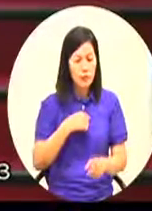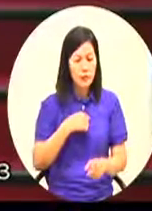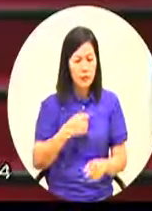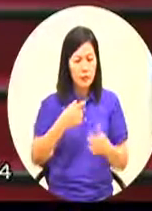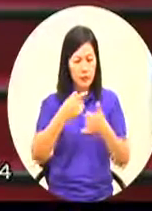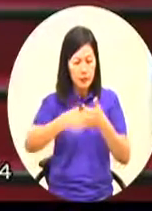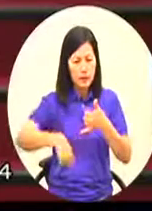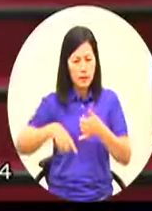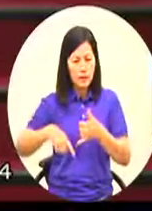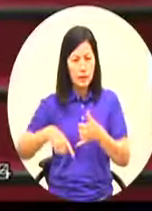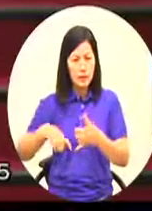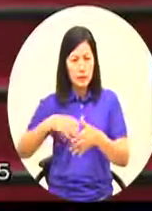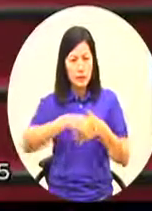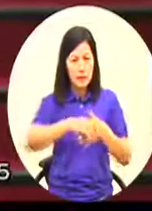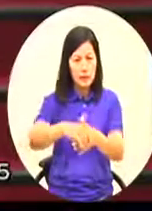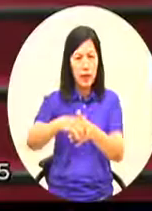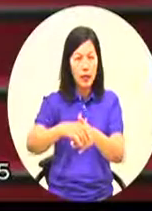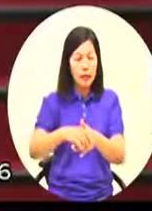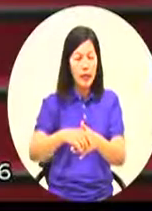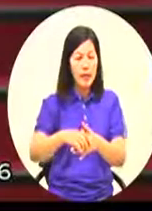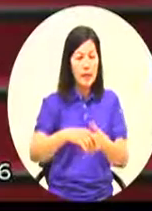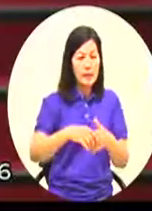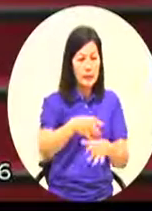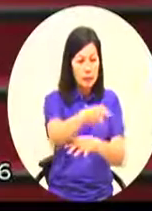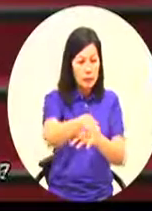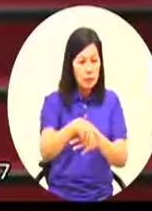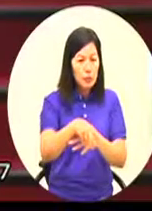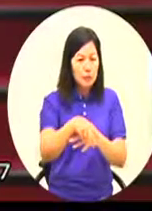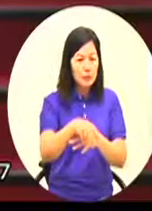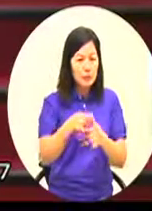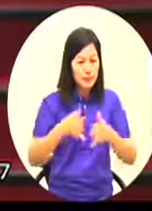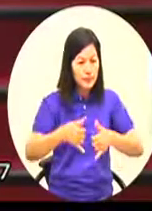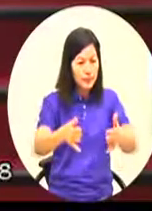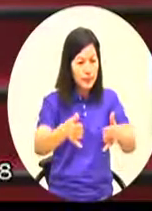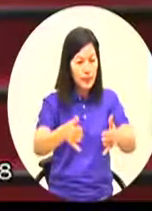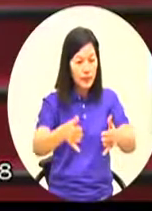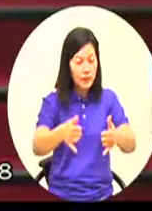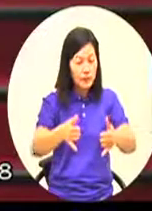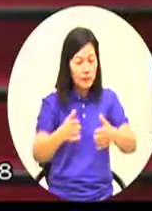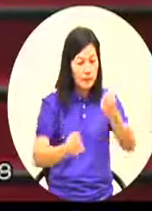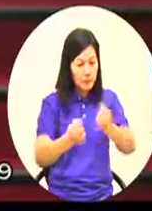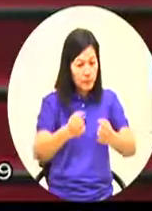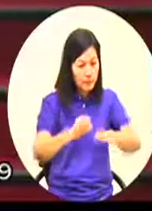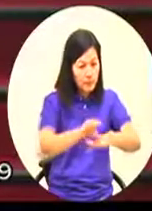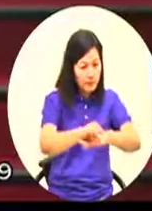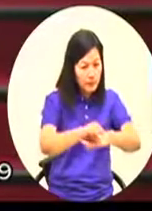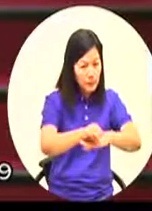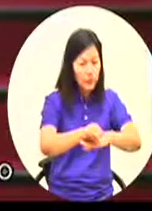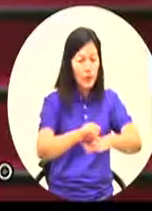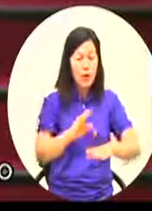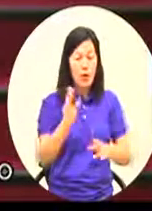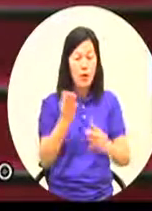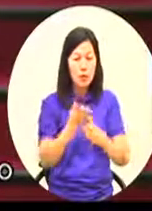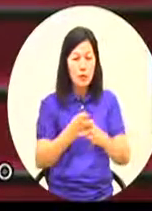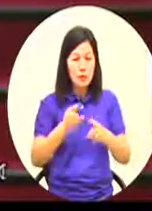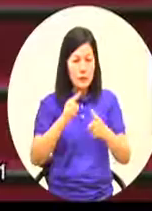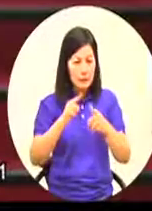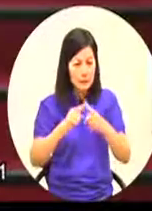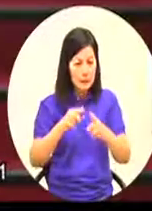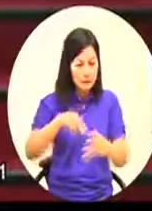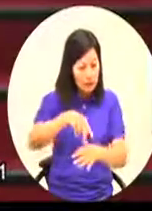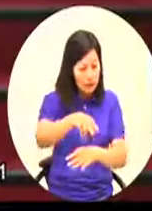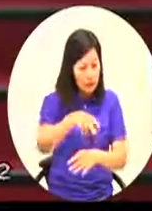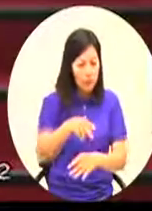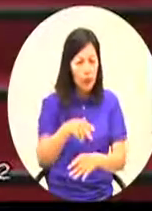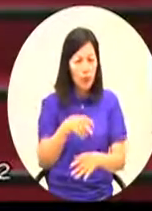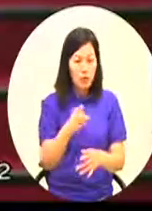让你看看一下我们的农路到底是车子可以走还是人可以走的哈。 啊，没问题。 真的很可惜，因